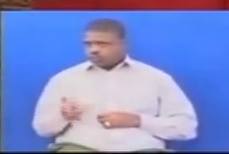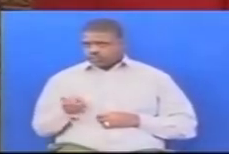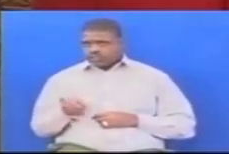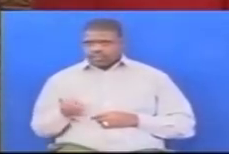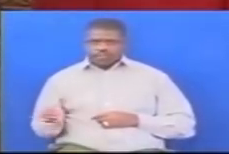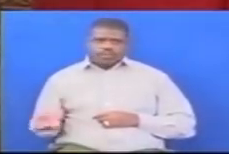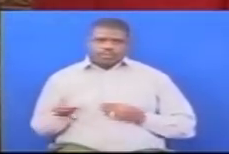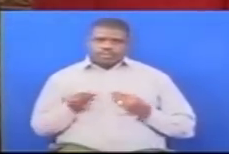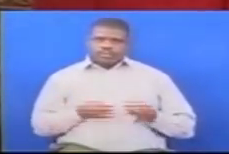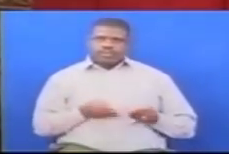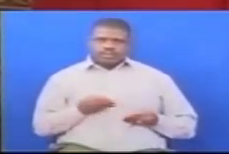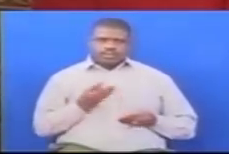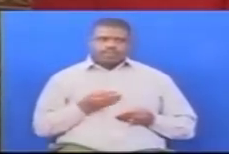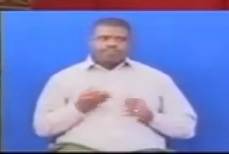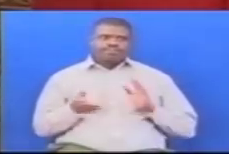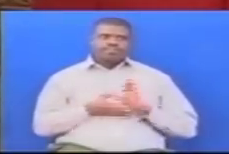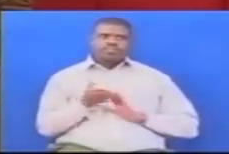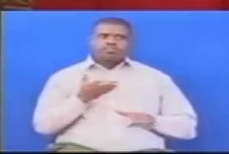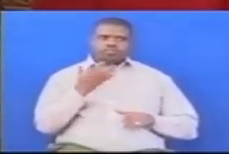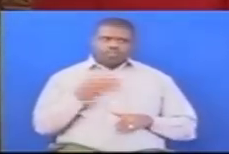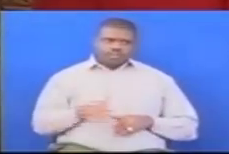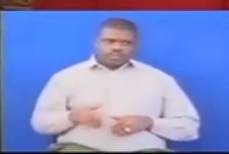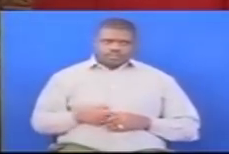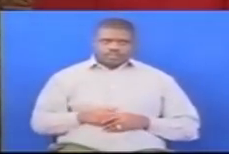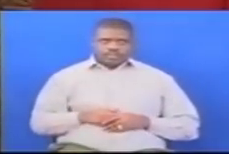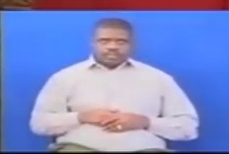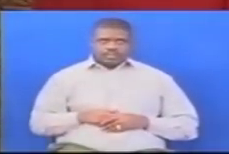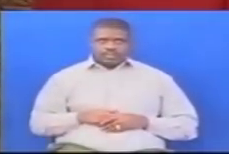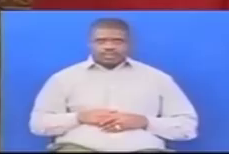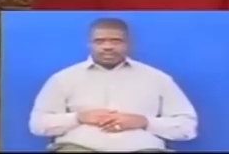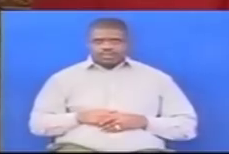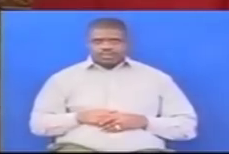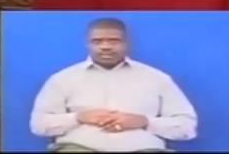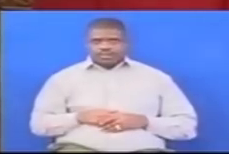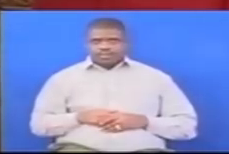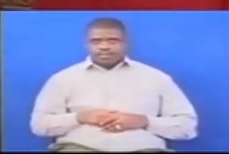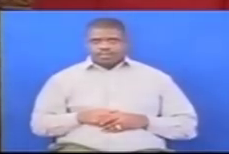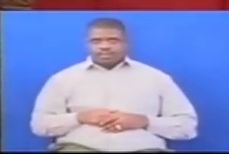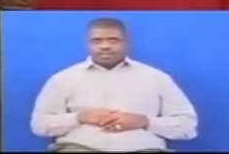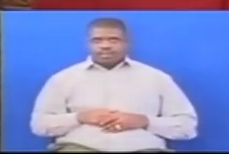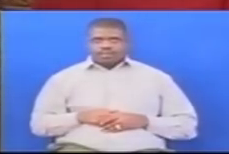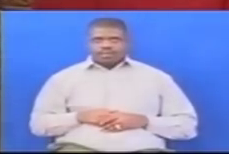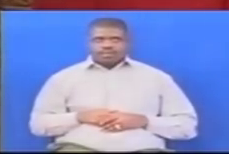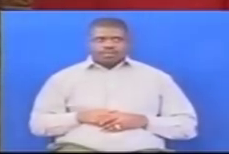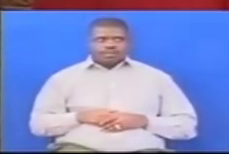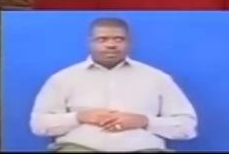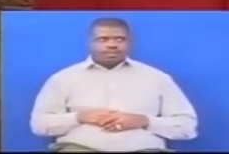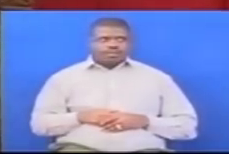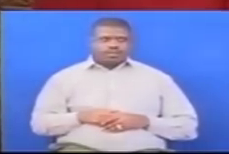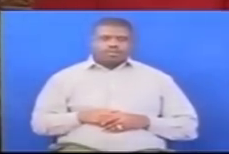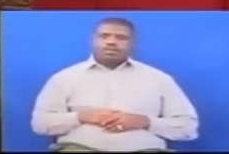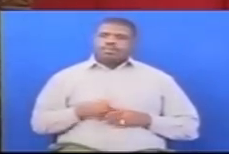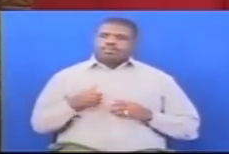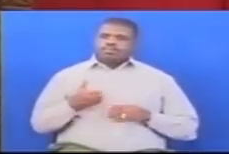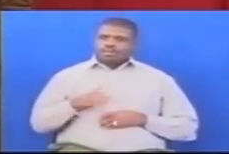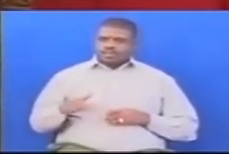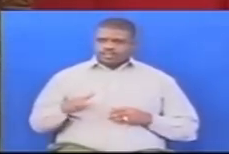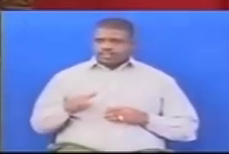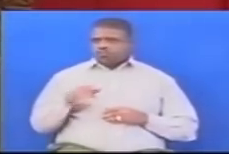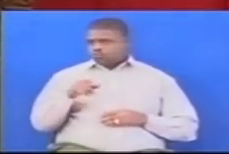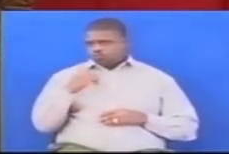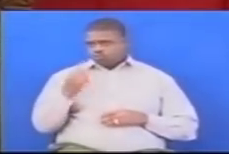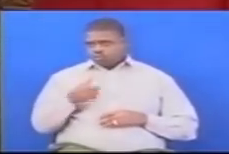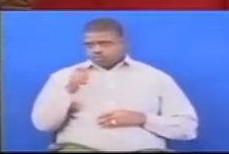gani kuharibu vyanzo vya maji? Wale ndio wanakuwa walinzi wetu. Kwa hivyo tujitahidi kutoa maji ya kutosha ili watu wale